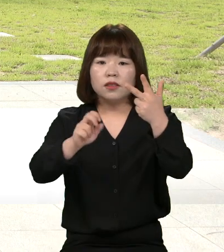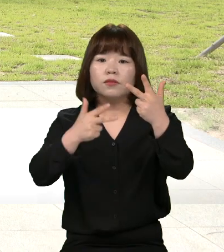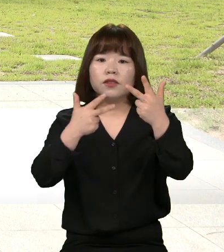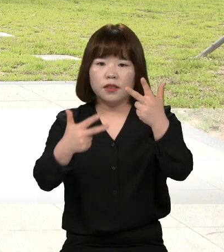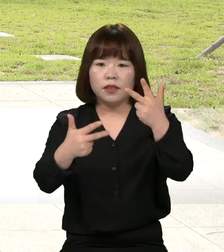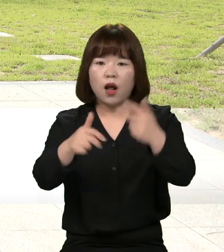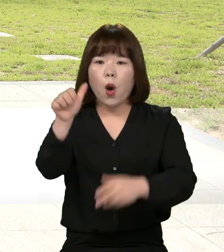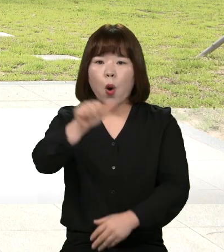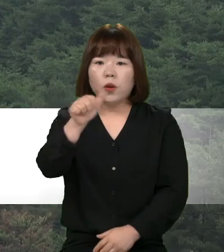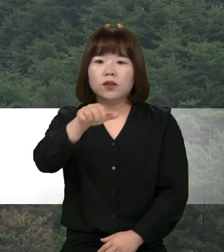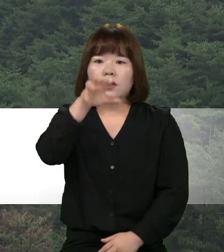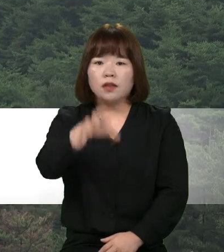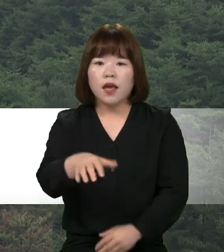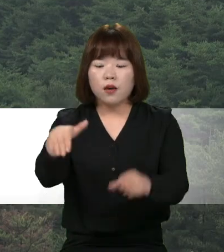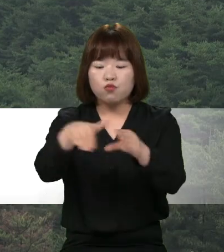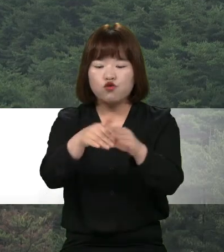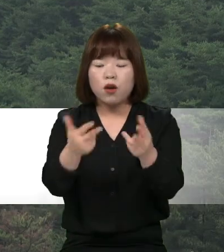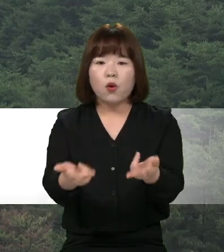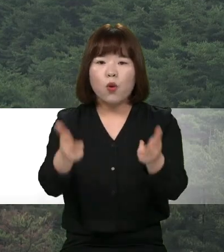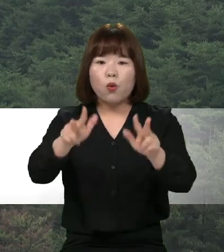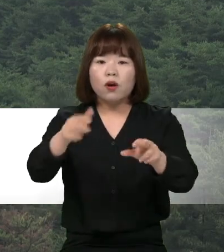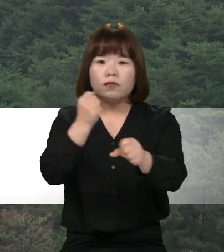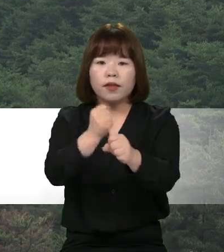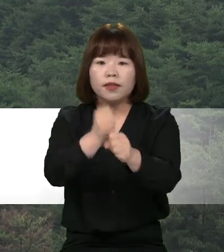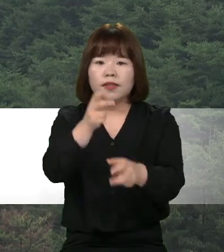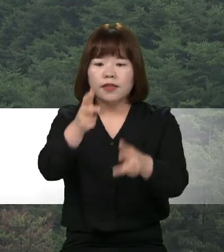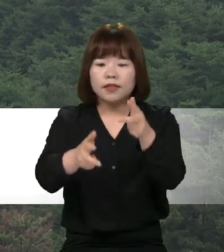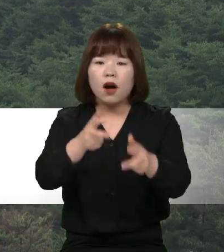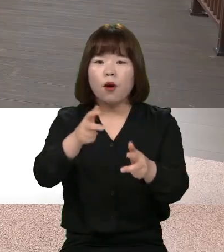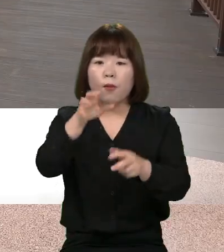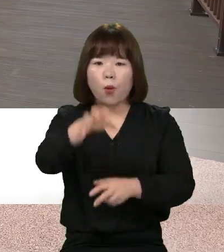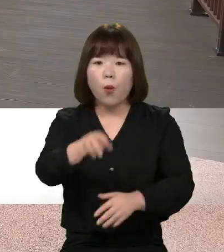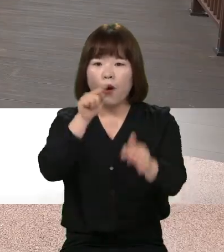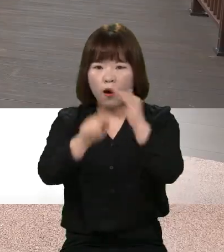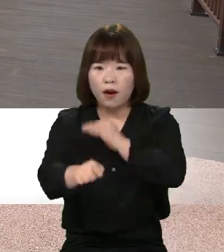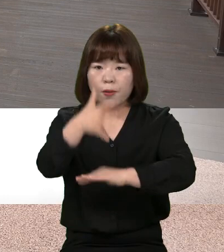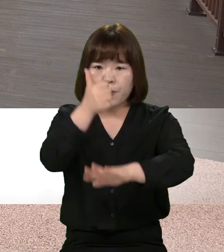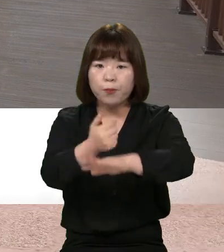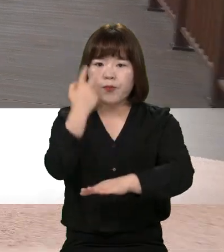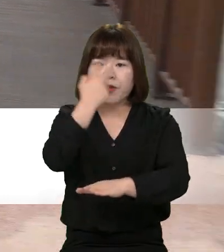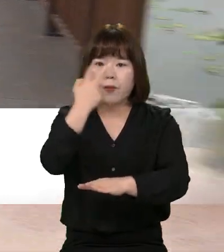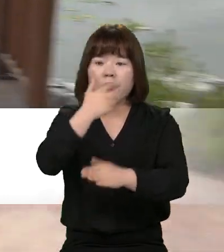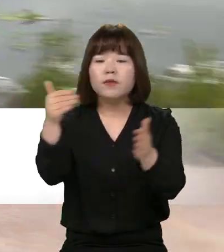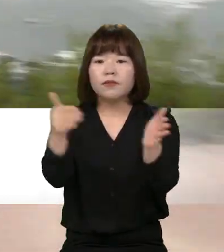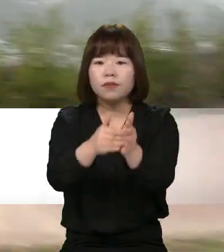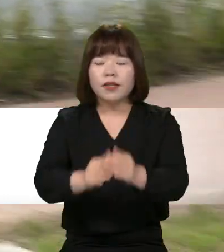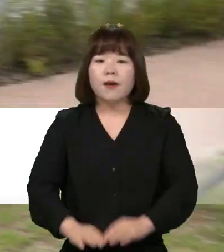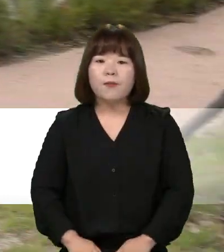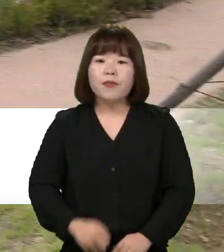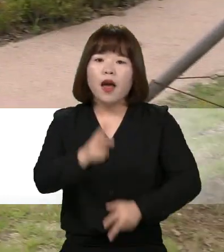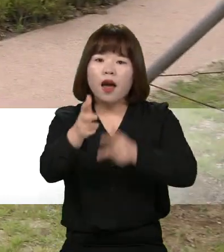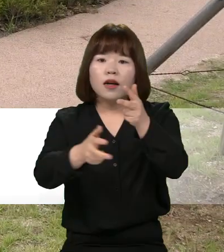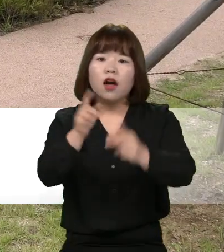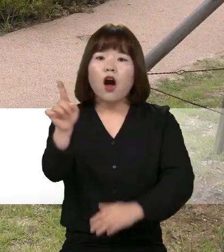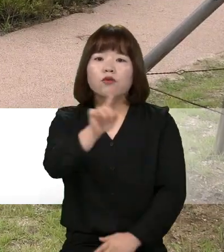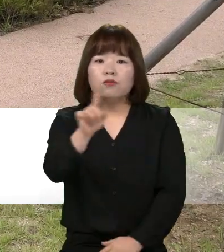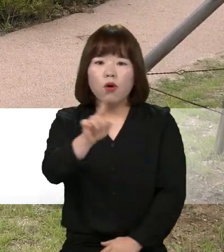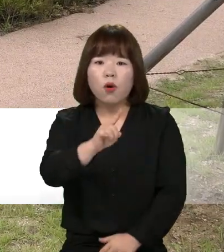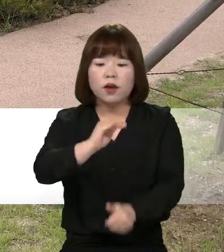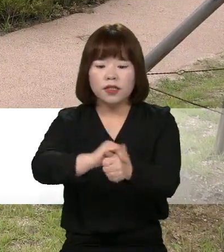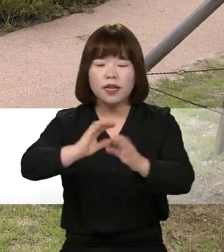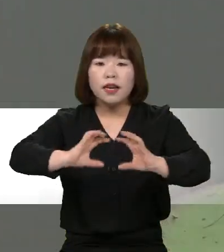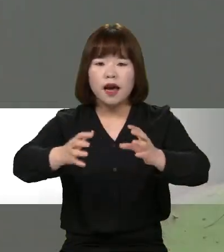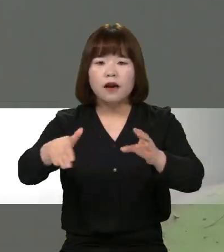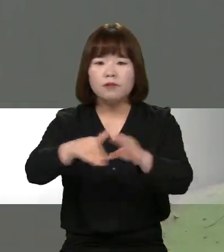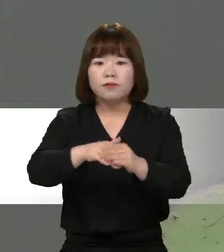지난 27일 포항 씨는 5천 1월 문화공원 조성 서편 상을 찾아 최종 점검을 했습니다 이 사업은 문체부